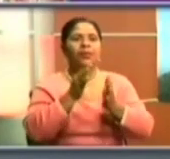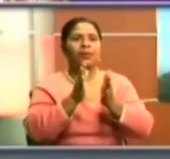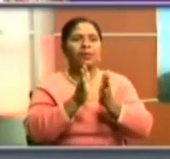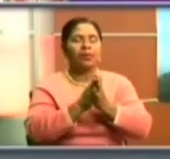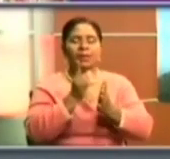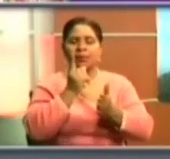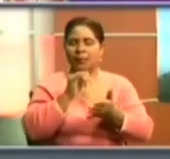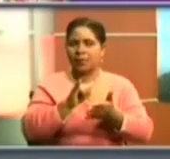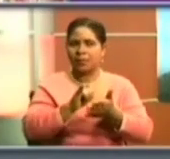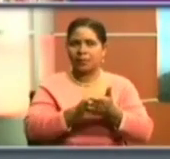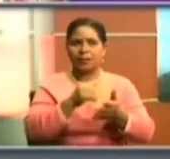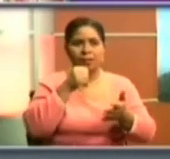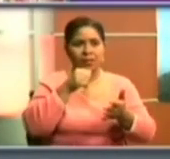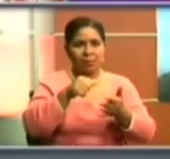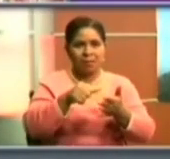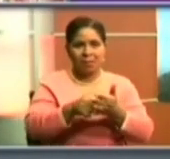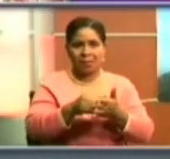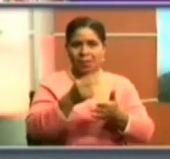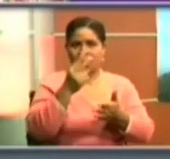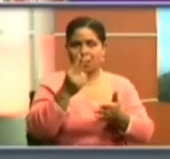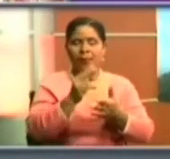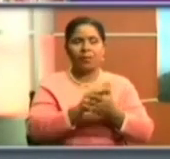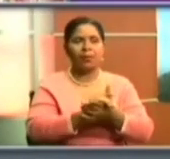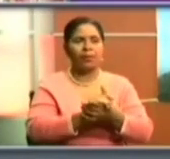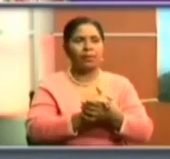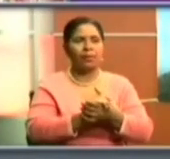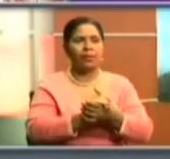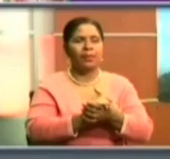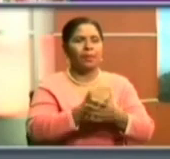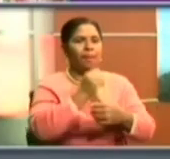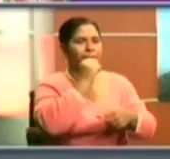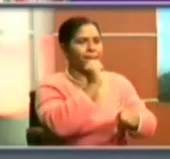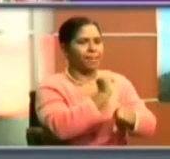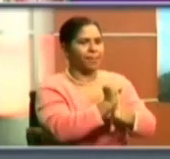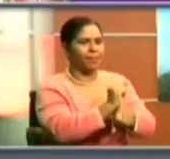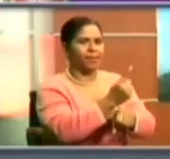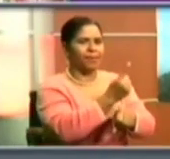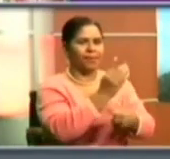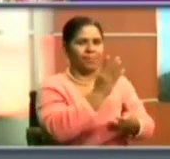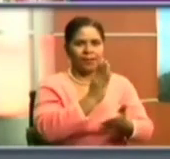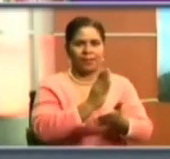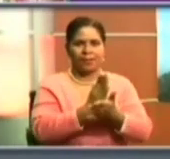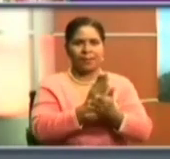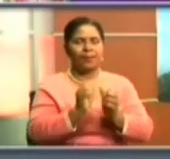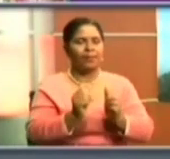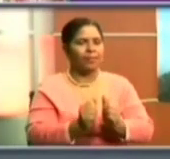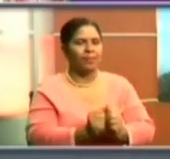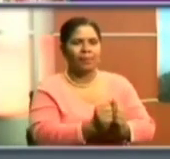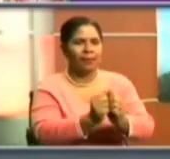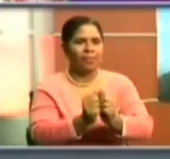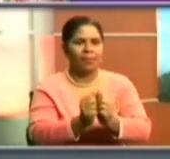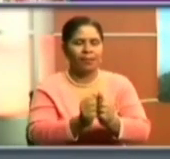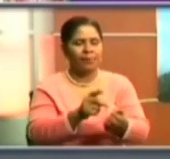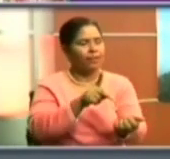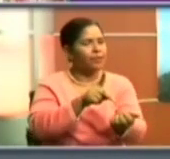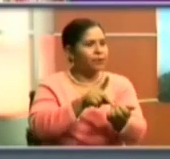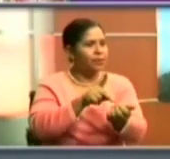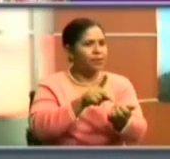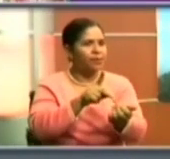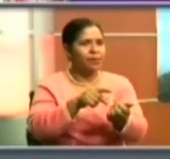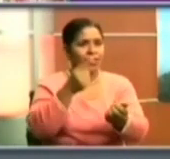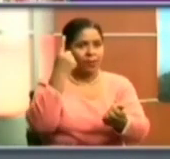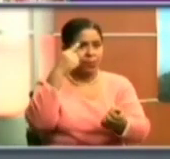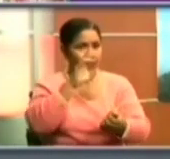suivantes. C'est deux lettres de blâme, yon mise en disponibilité, nous demander accompagnement psychologique pour